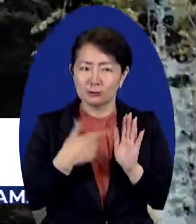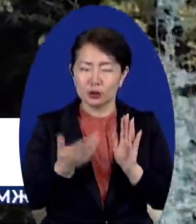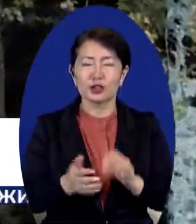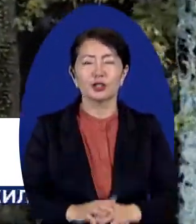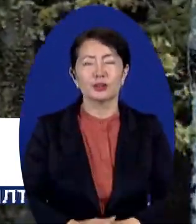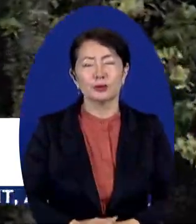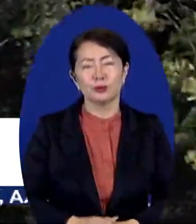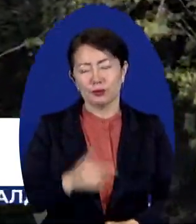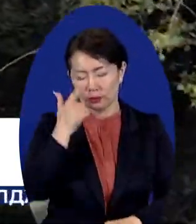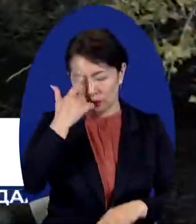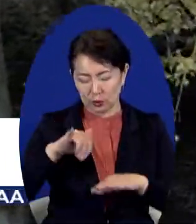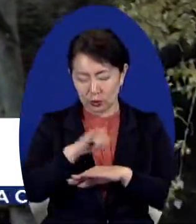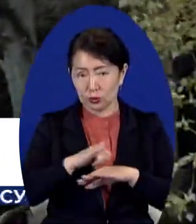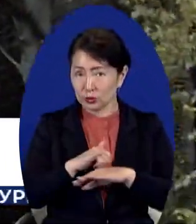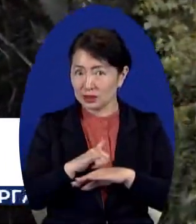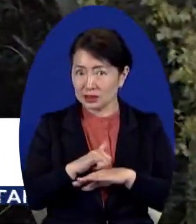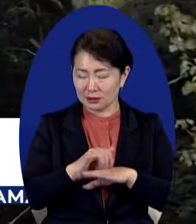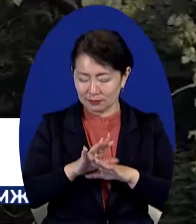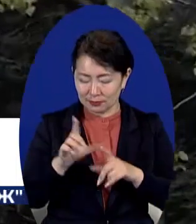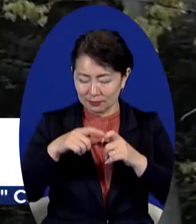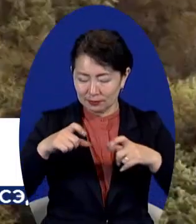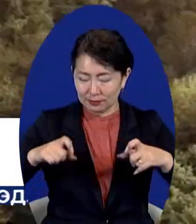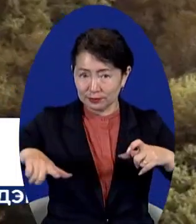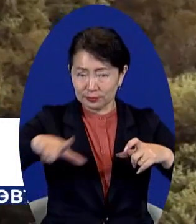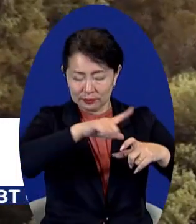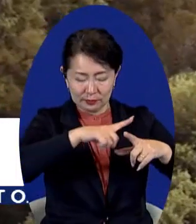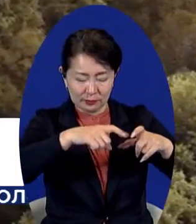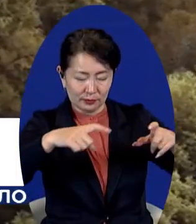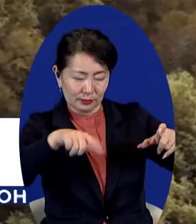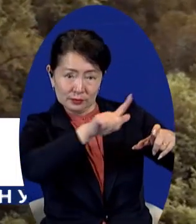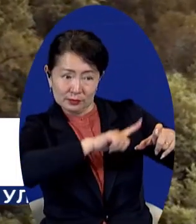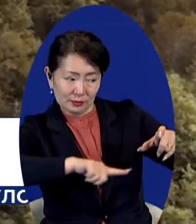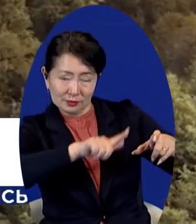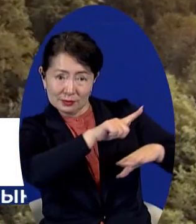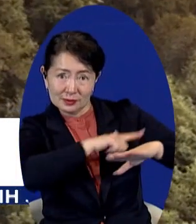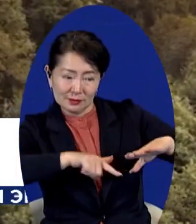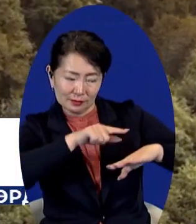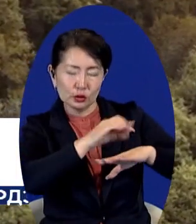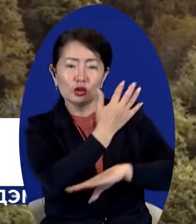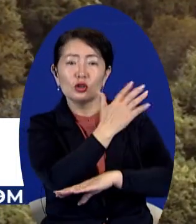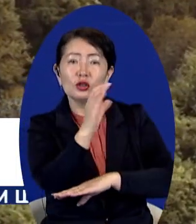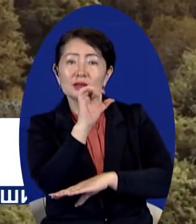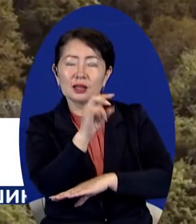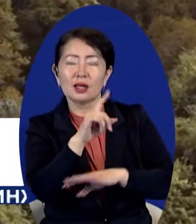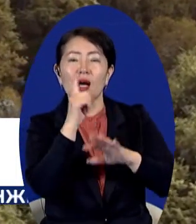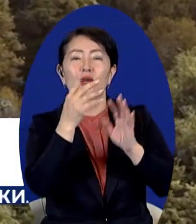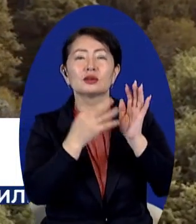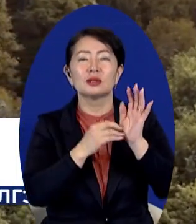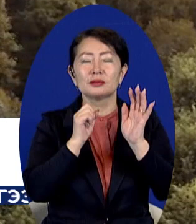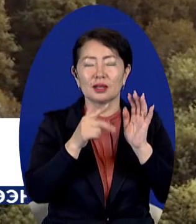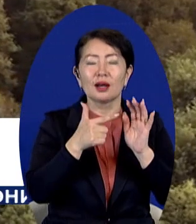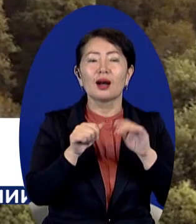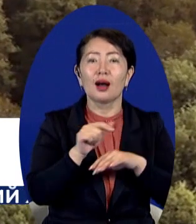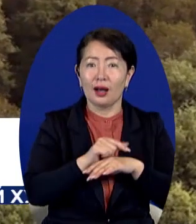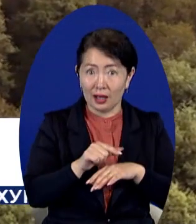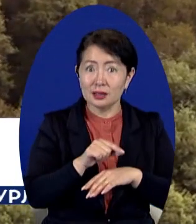хүргэе. Тухайлах юм бол Монгол орны одоо нийт газар нутагт бол ойн сан бүхий газар 18 сая га талбайг эзэлж